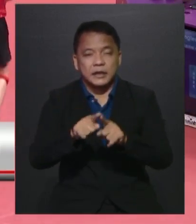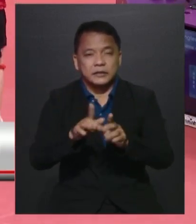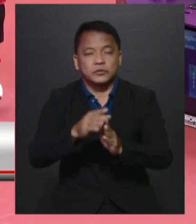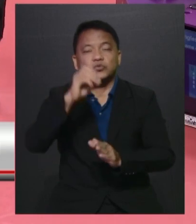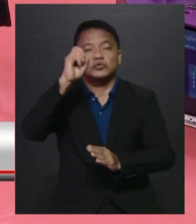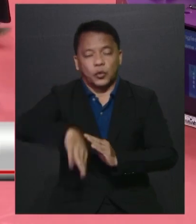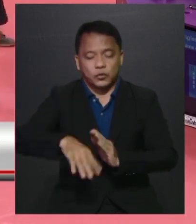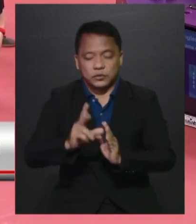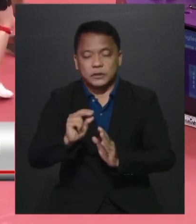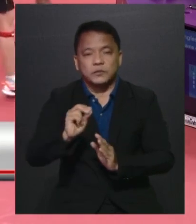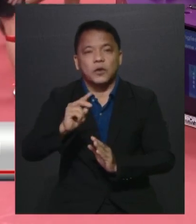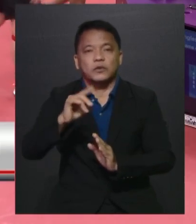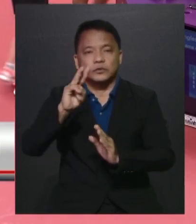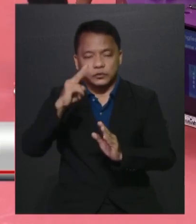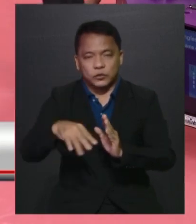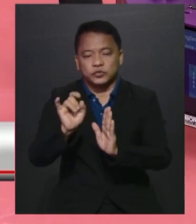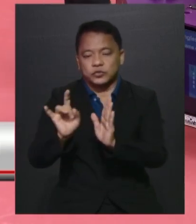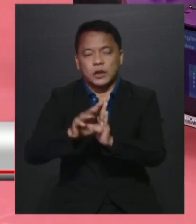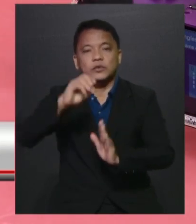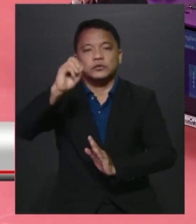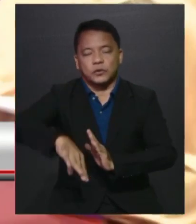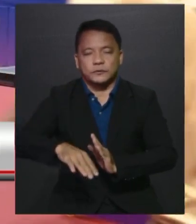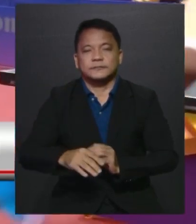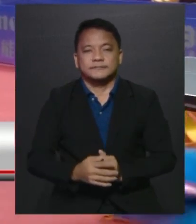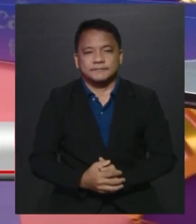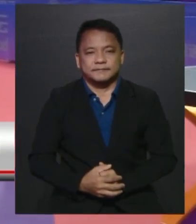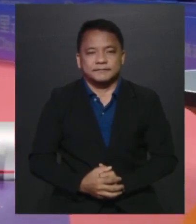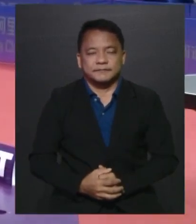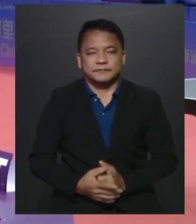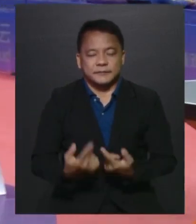ตกรอบ32ทีมสุดท้ายไปอย่างน่าเสียดายนะ